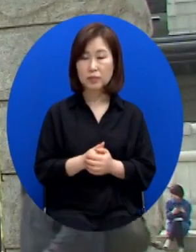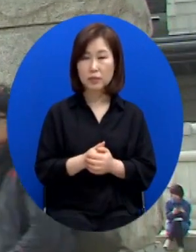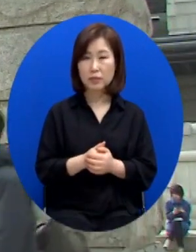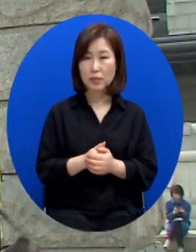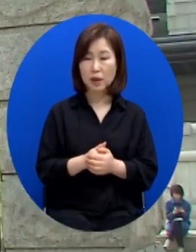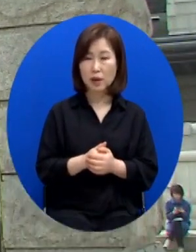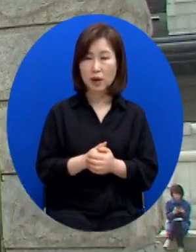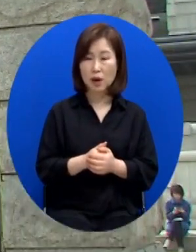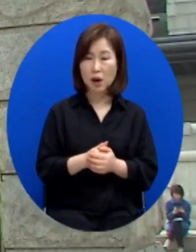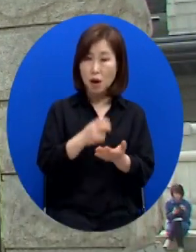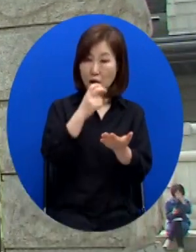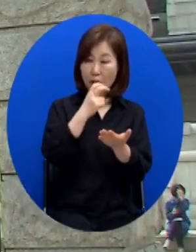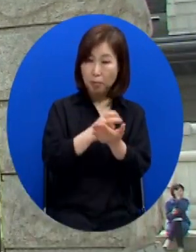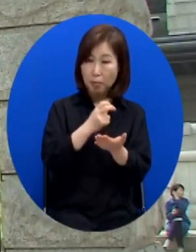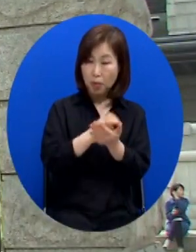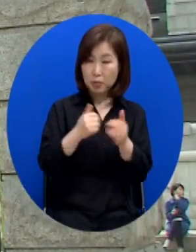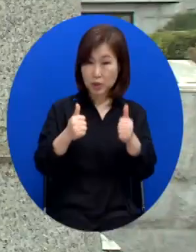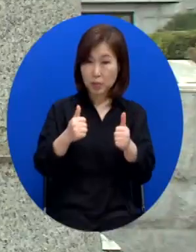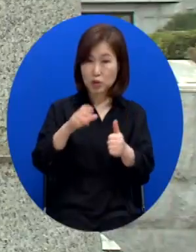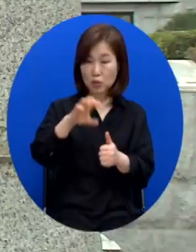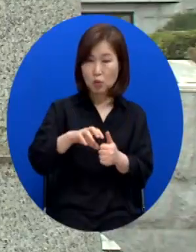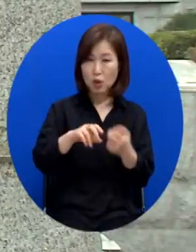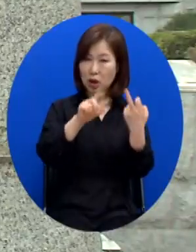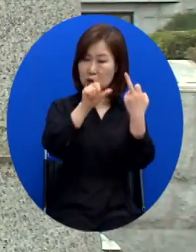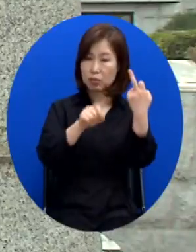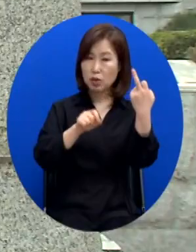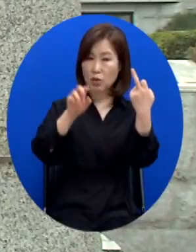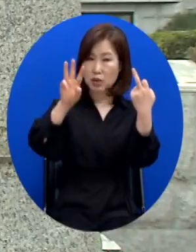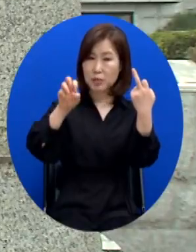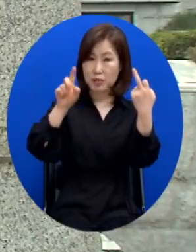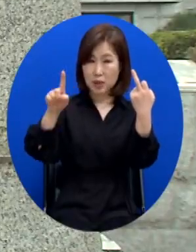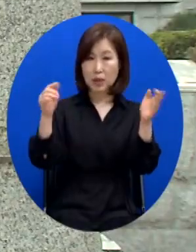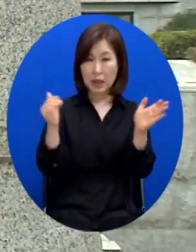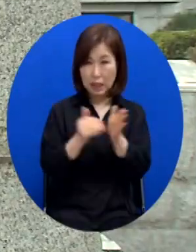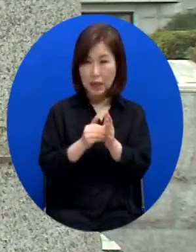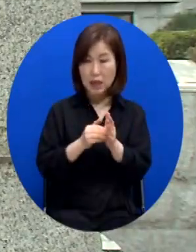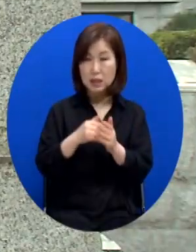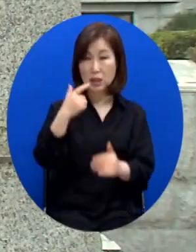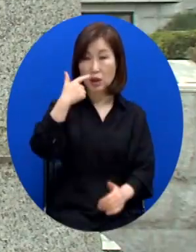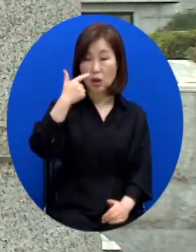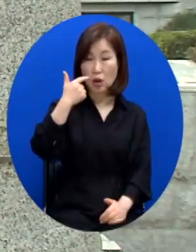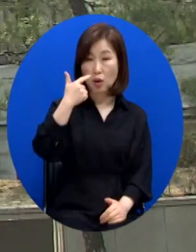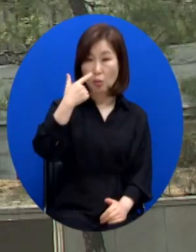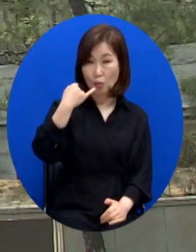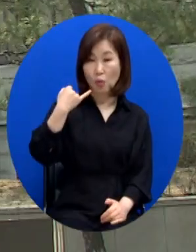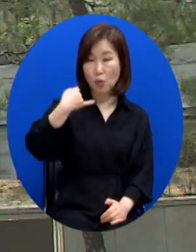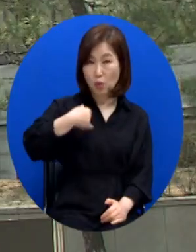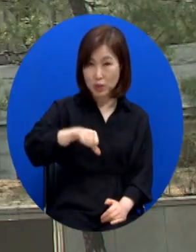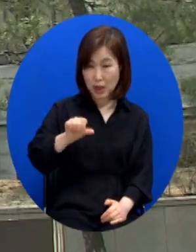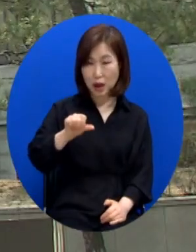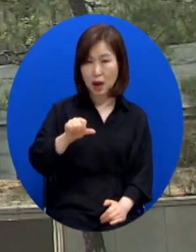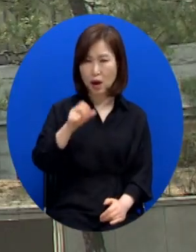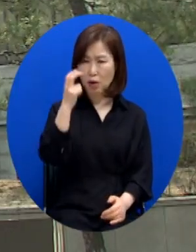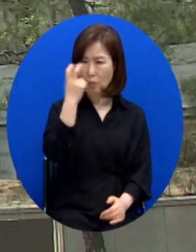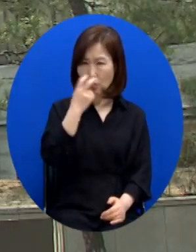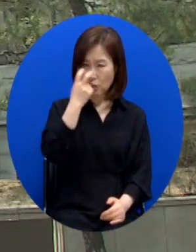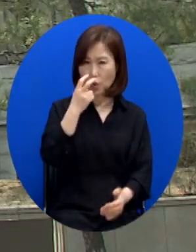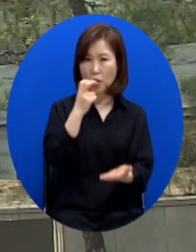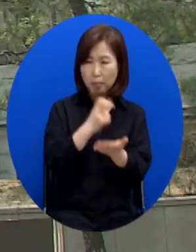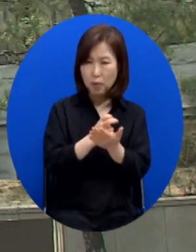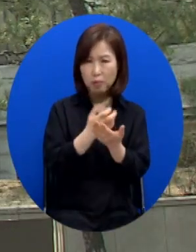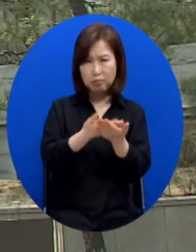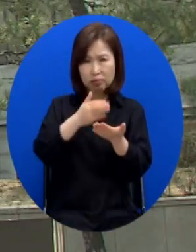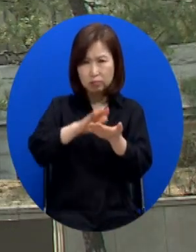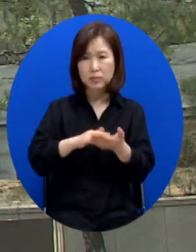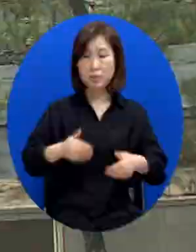기공협은 헌법재판소가 올해 12월 31일까지 모자보건법을 개선, 입법해야 할 의무가 있다고